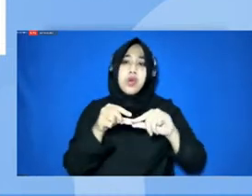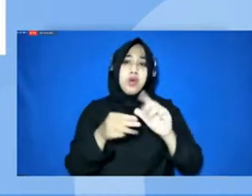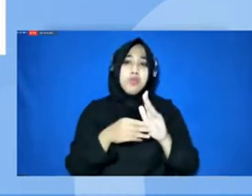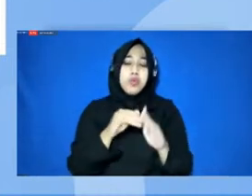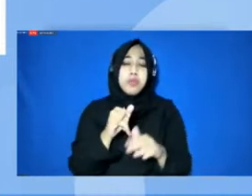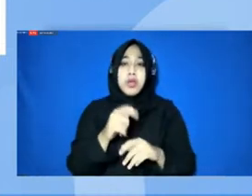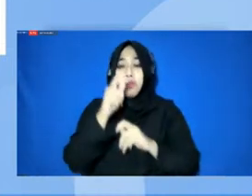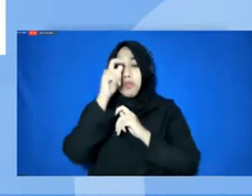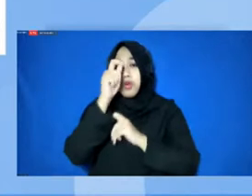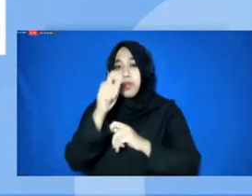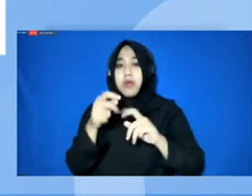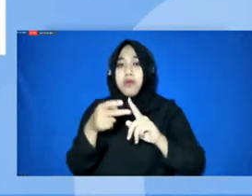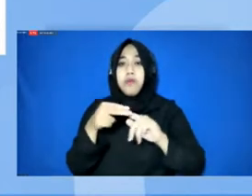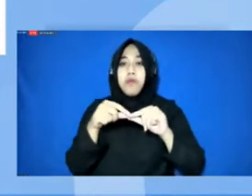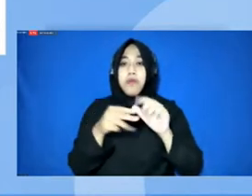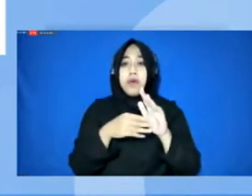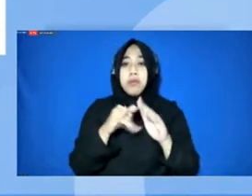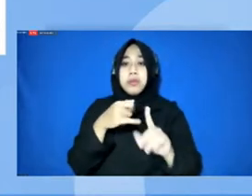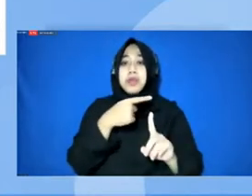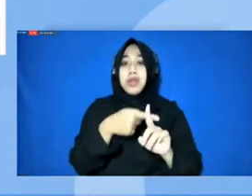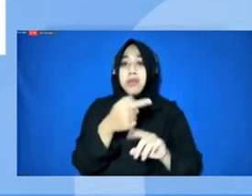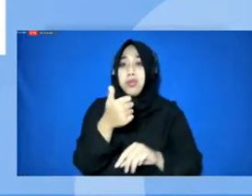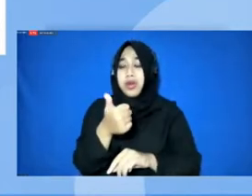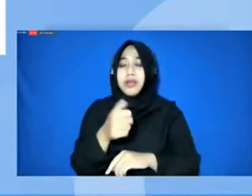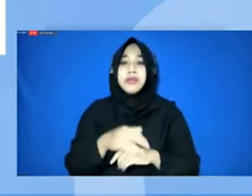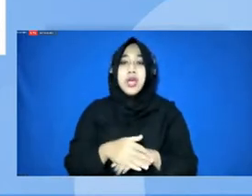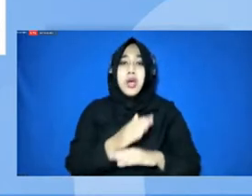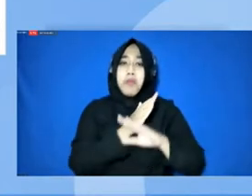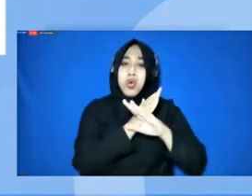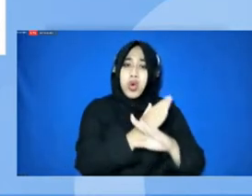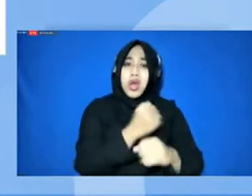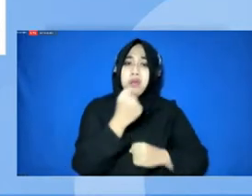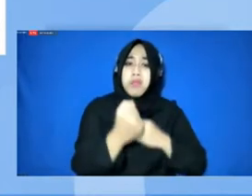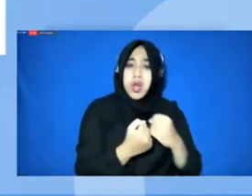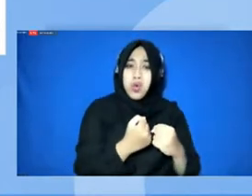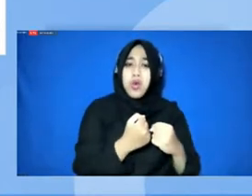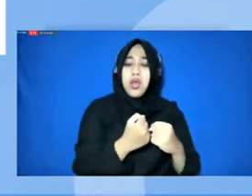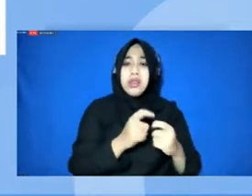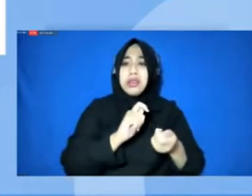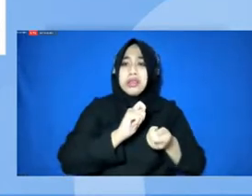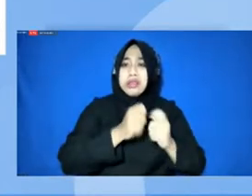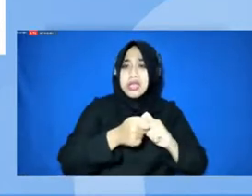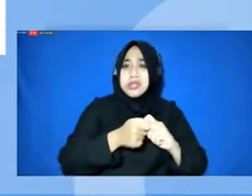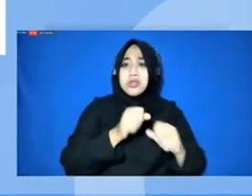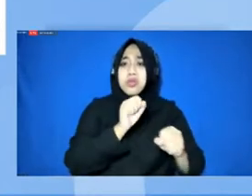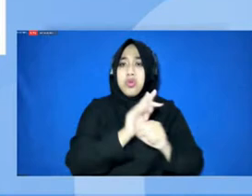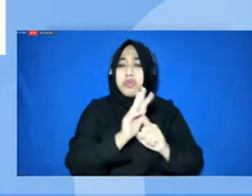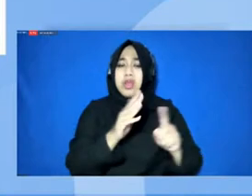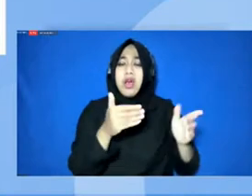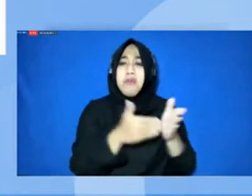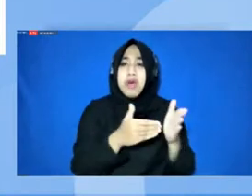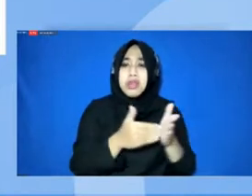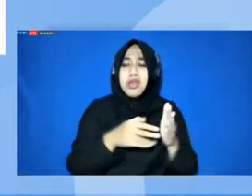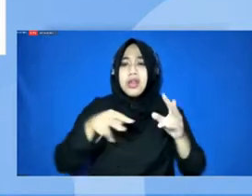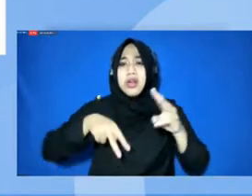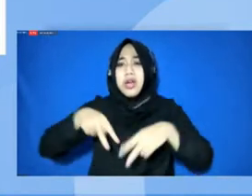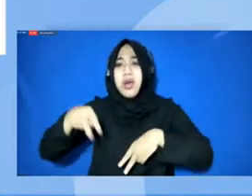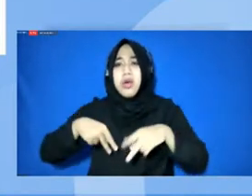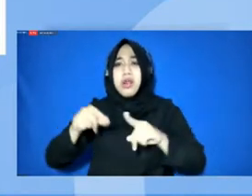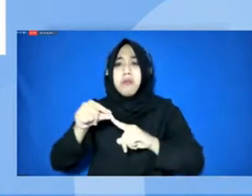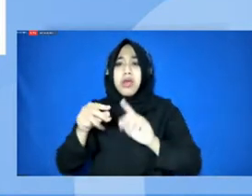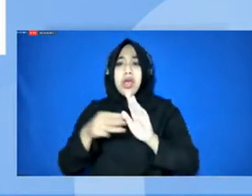Profesor Fahmi Idris juga bisa menambahkan ya. Penolakan untuk melakukan tes COVID-19 menjadi kendala para relawan PMI